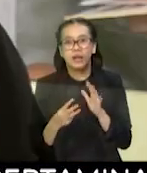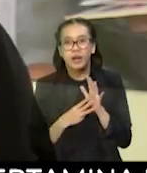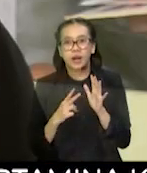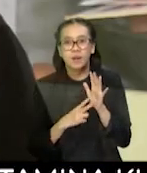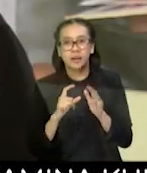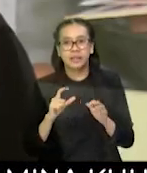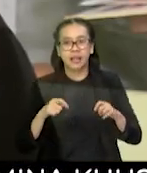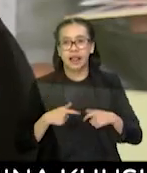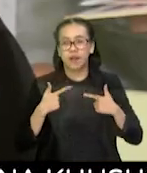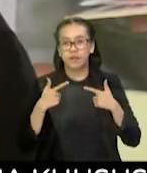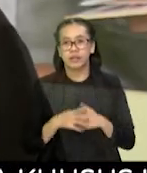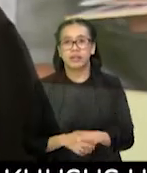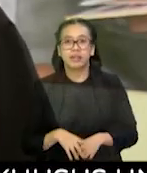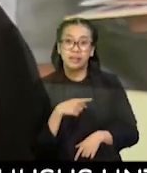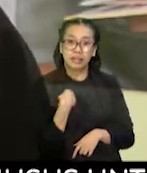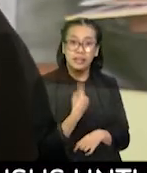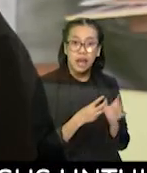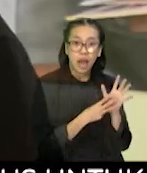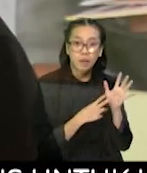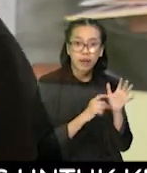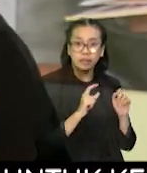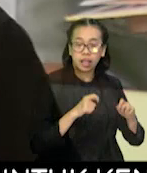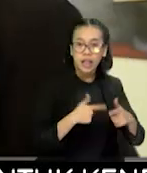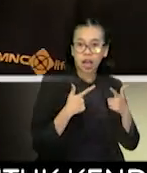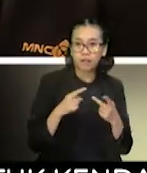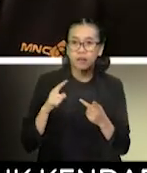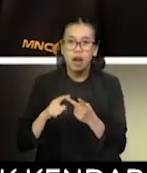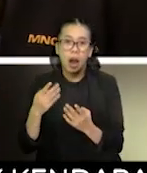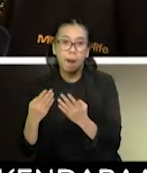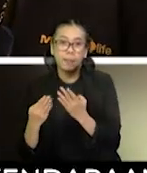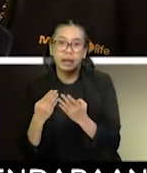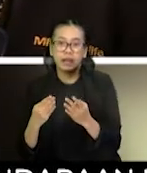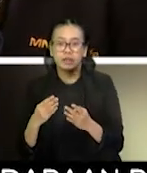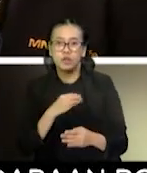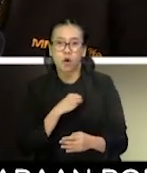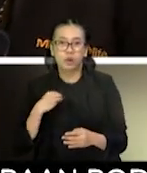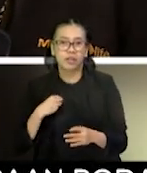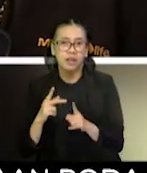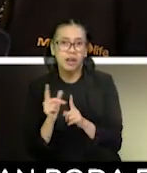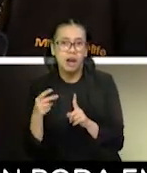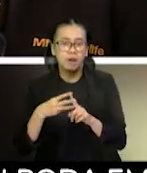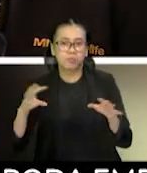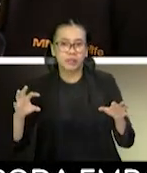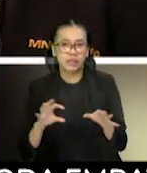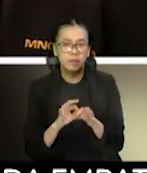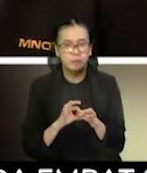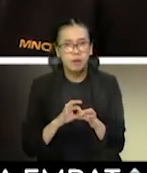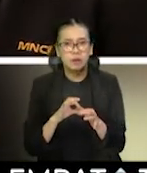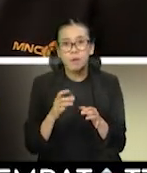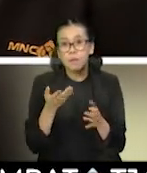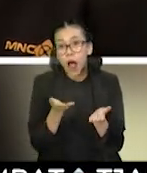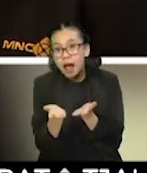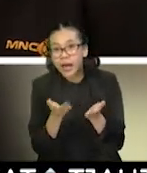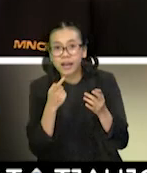mana menariknya adalah kita kerjasama dengan Dr. Hub, kerjasama dengan MNC Life secara aplikasi, di mana mereka dengan sunat aman dan diproteksi oleh